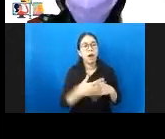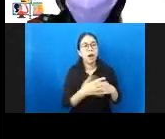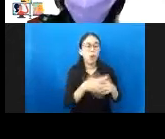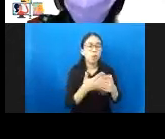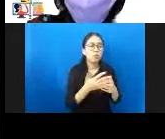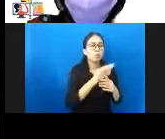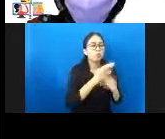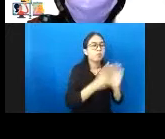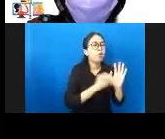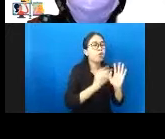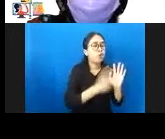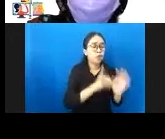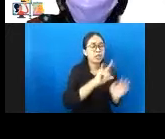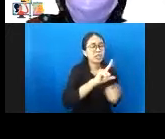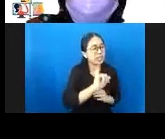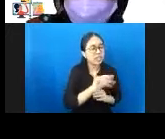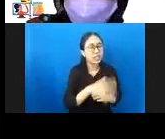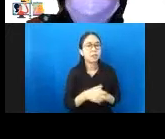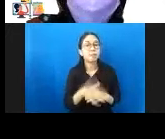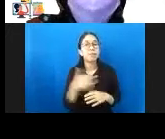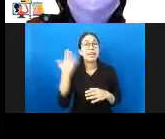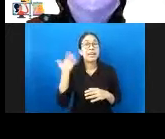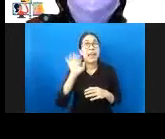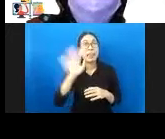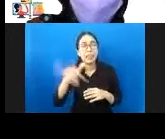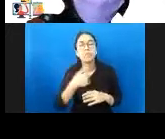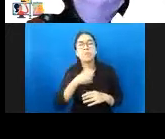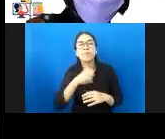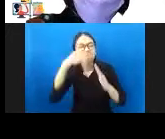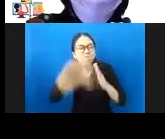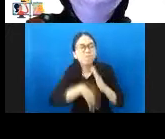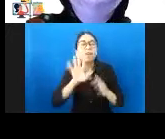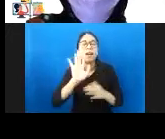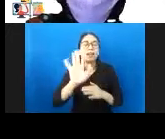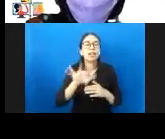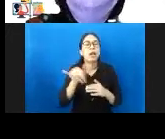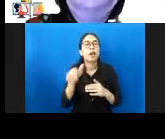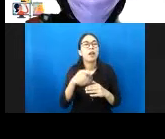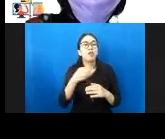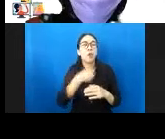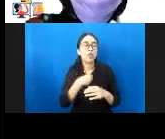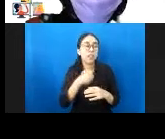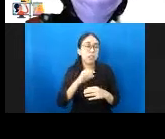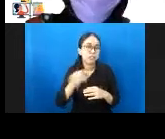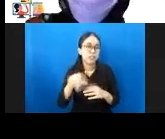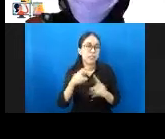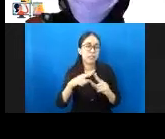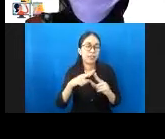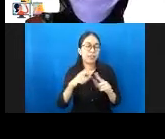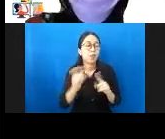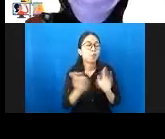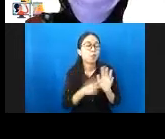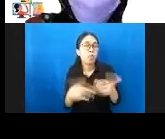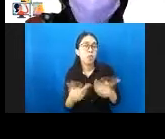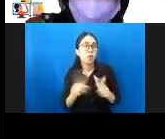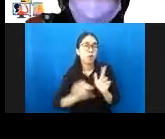secara detailnya bisa disampaikan oleh Dr. Tatun dan Dr. Yoga. Kemudian SOP kita sudah membuat